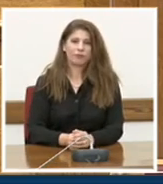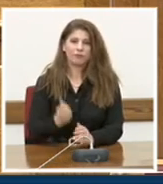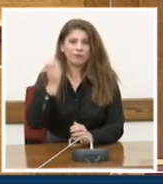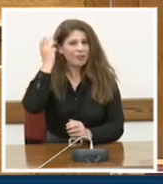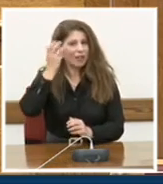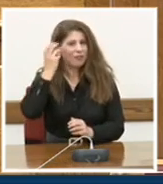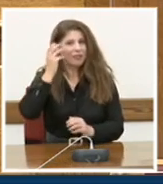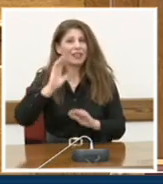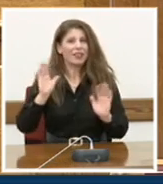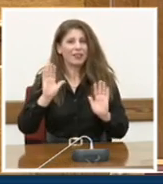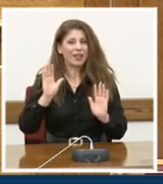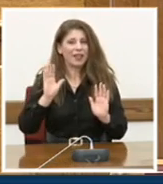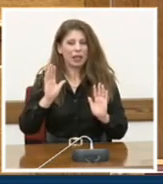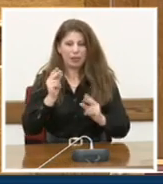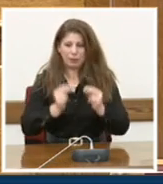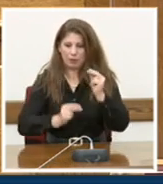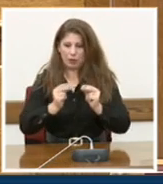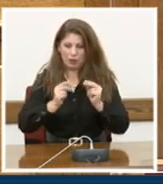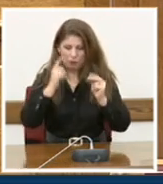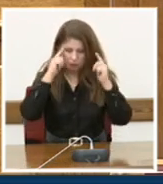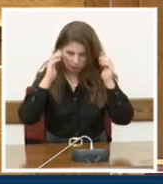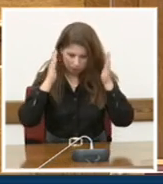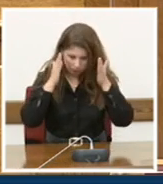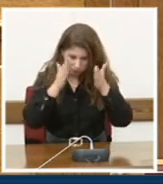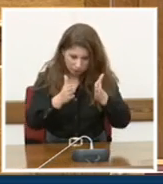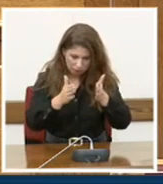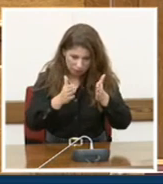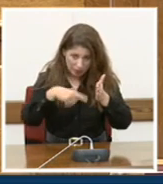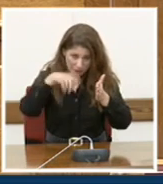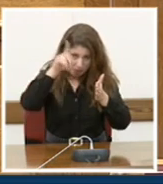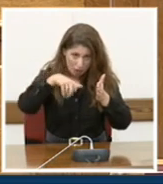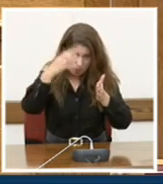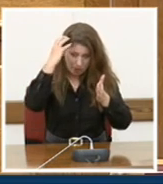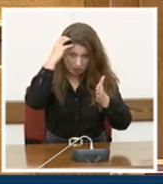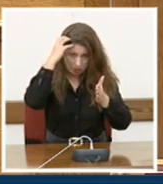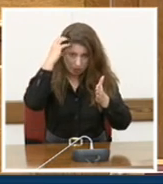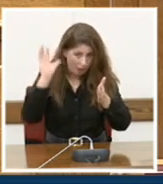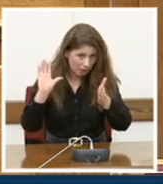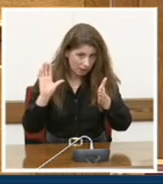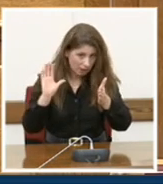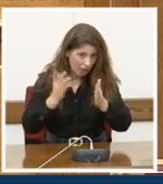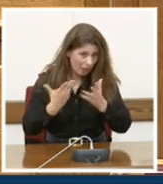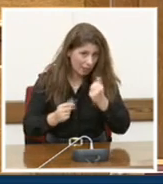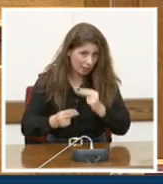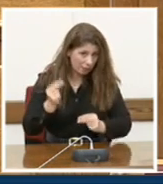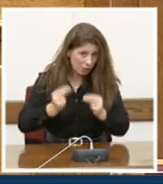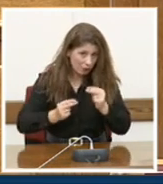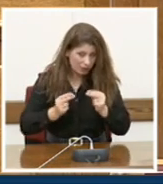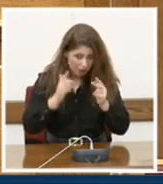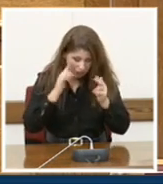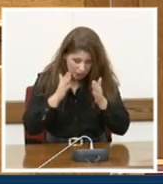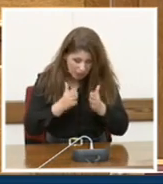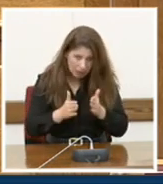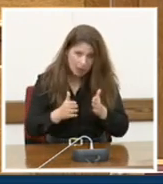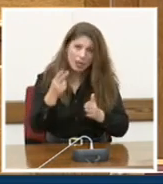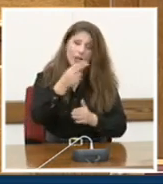διάσπαση προσοχής και μπορείτε να συγκρατήσετε ημερομηνίες. Η υπόθεση του ΚΚΕ όντως τρέχει